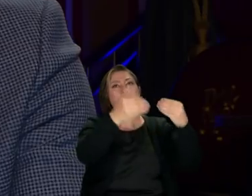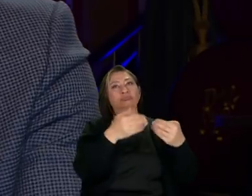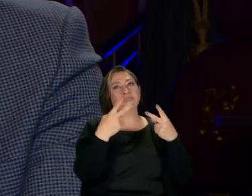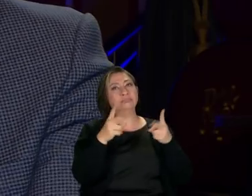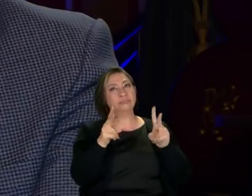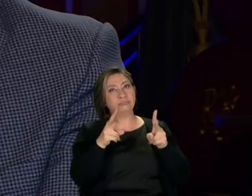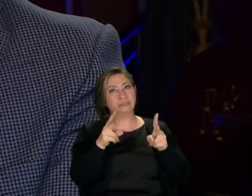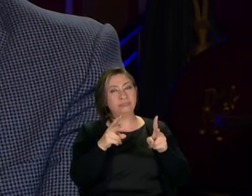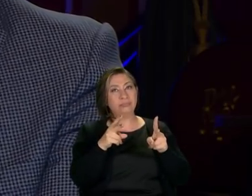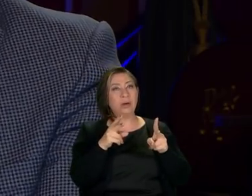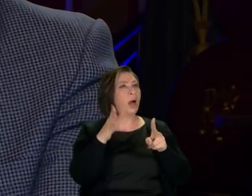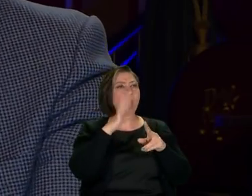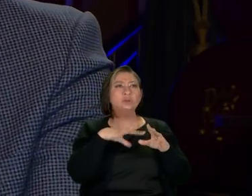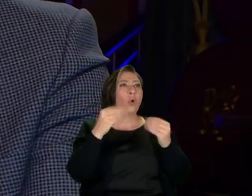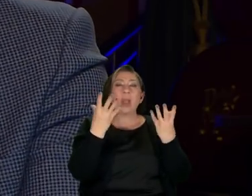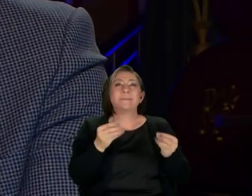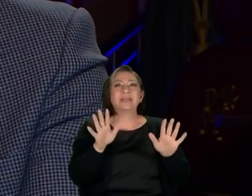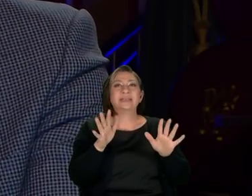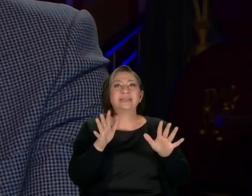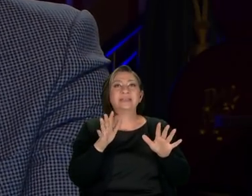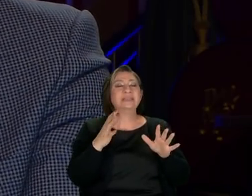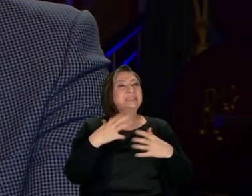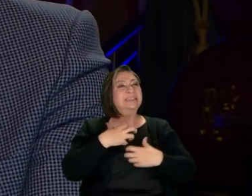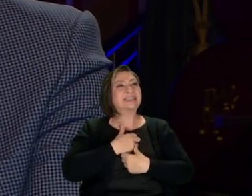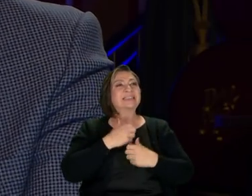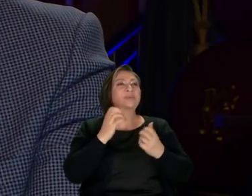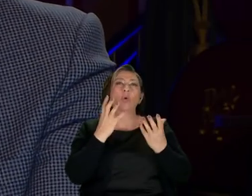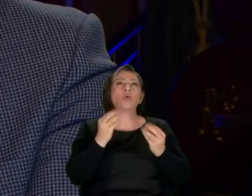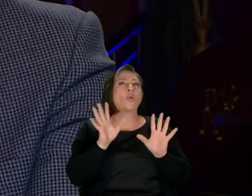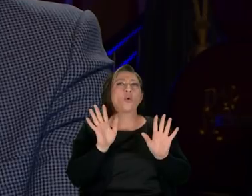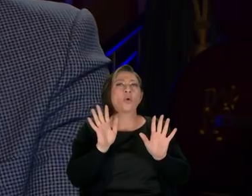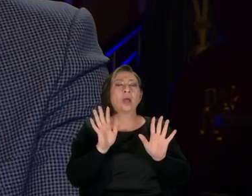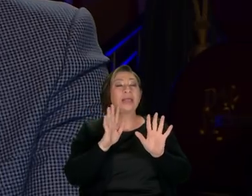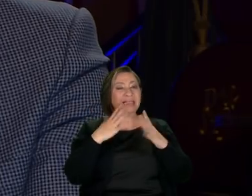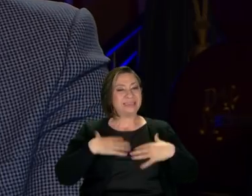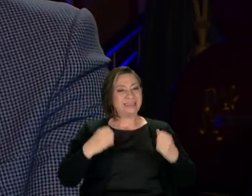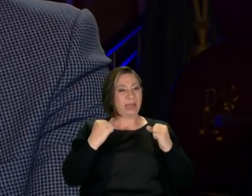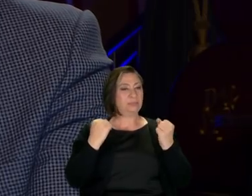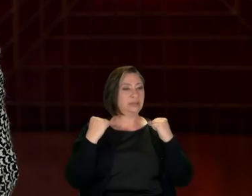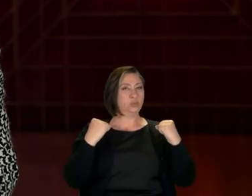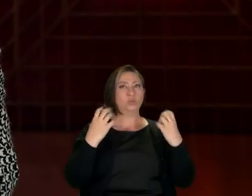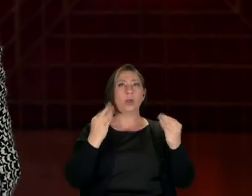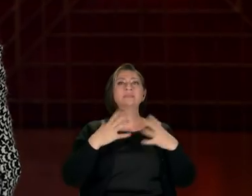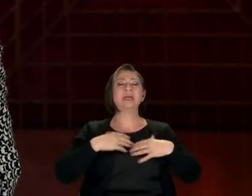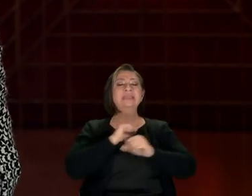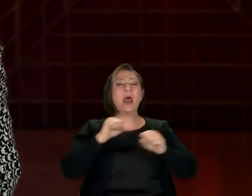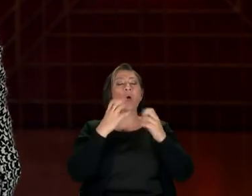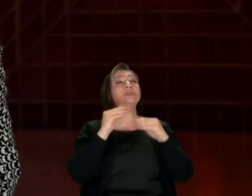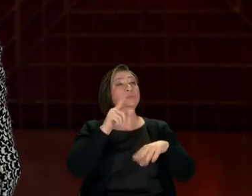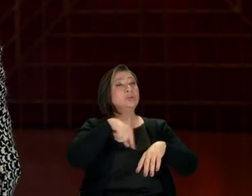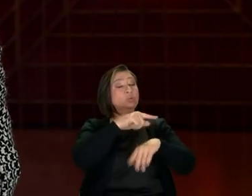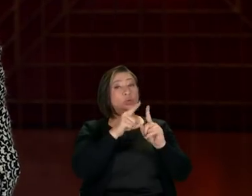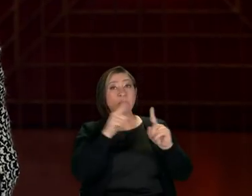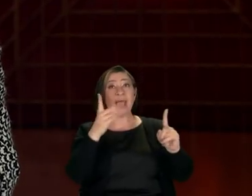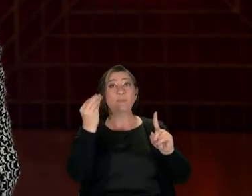uzatabiliriz. Yani her şey mümkün. Her şey mümkün, sıkıntı hayatlar yok. Hayatlar kurtulsun tabii, yeter. Tabii, yeter ki sağlığımıza bir şey olmasın. Tabii bu süreçte bizim en